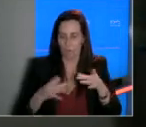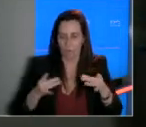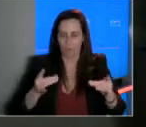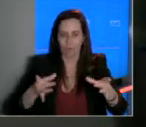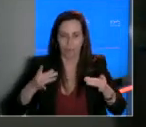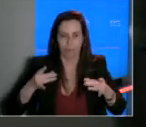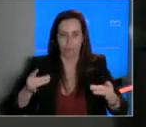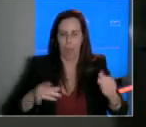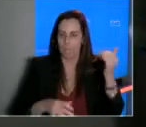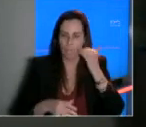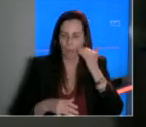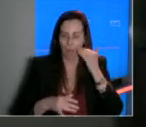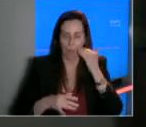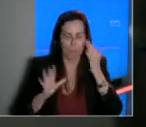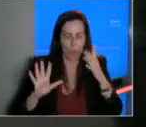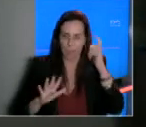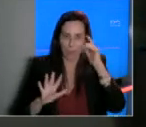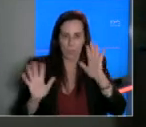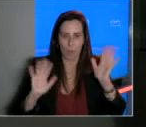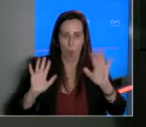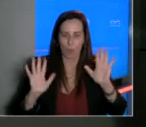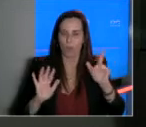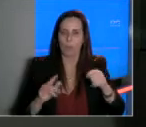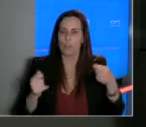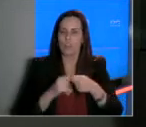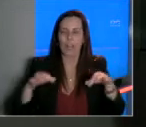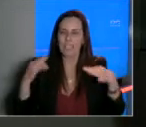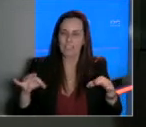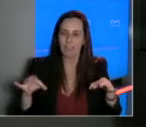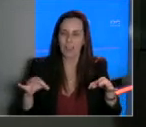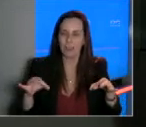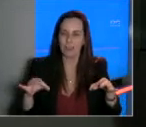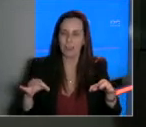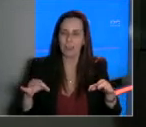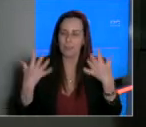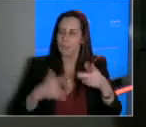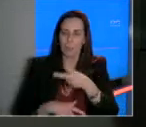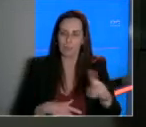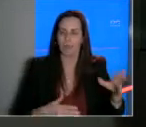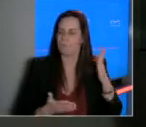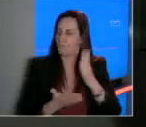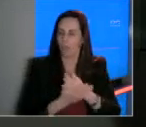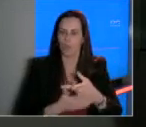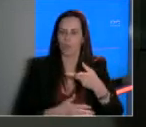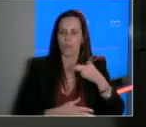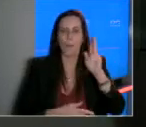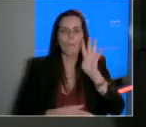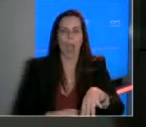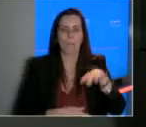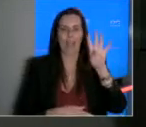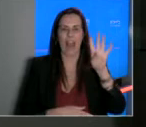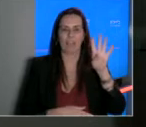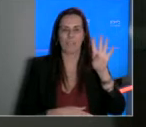הדבקה מדהיג, מבהיל. אבל לגבי ספרד, מניין המתים כבר עלה